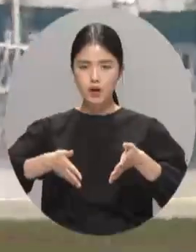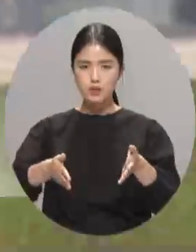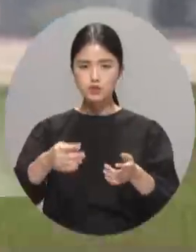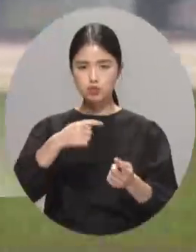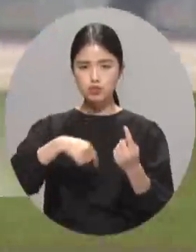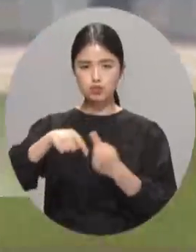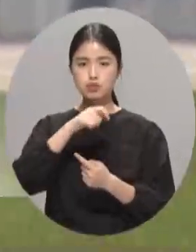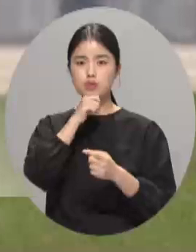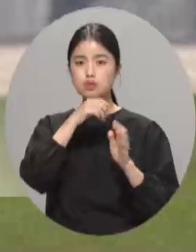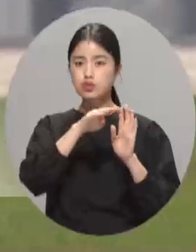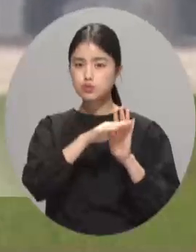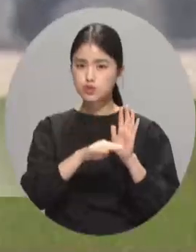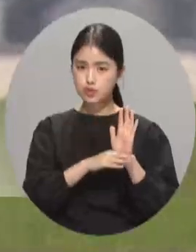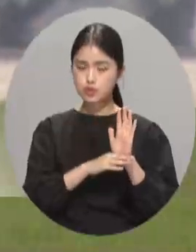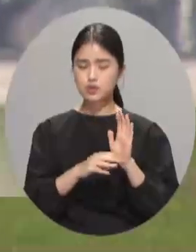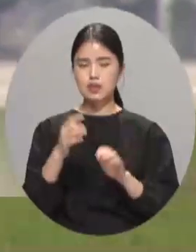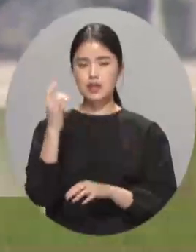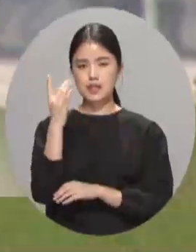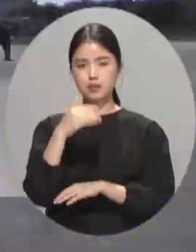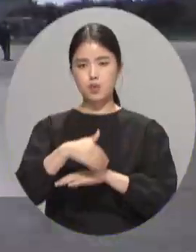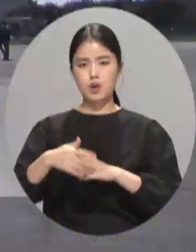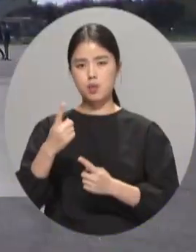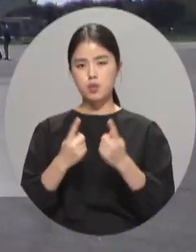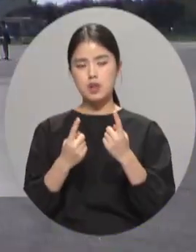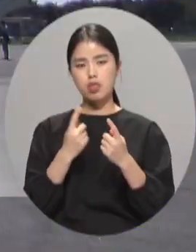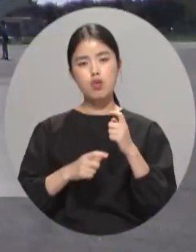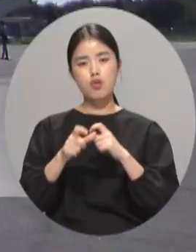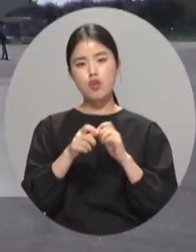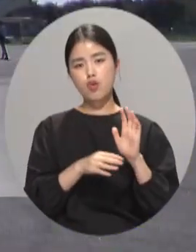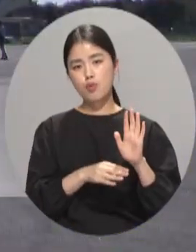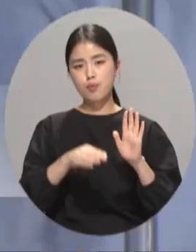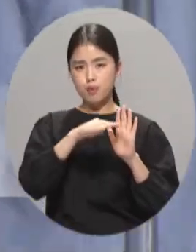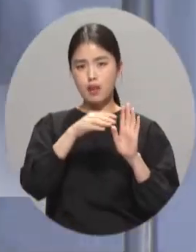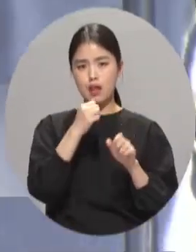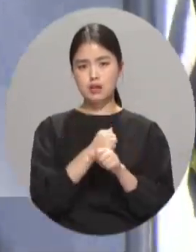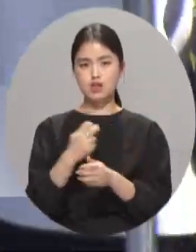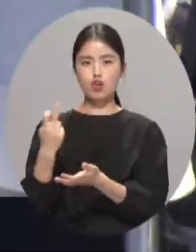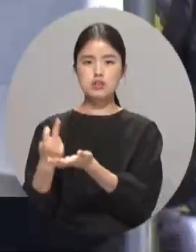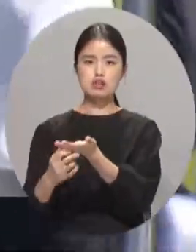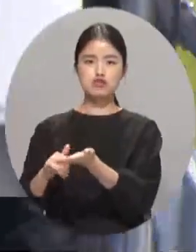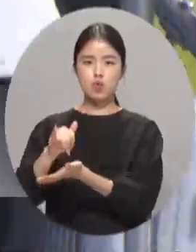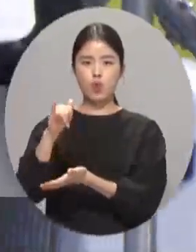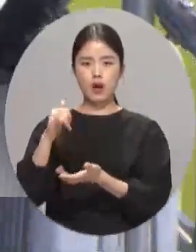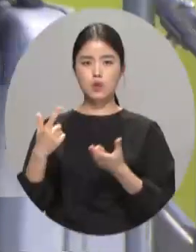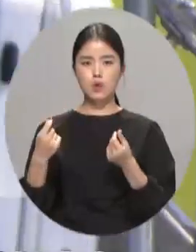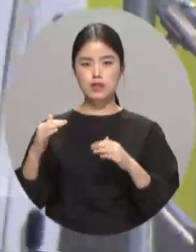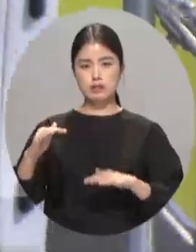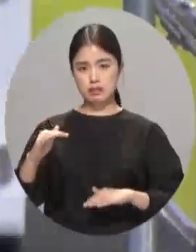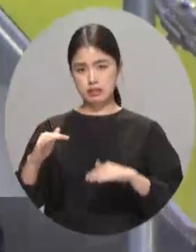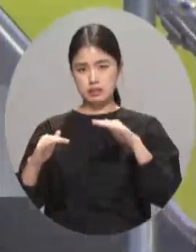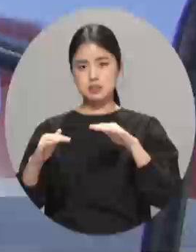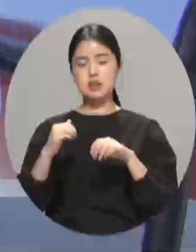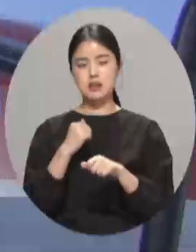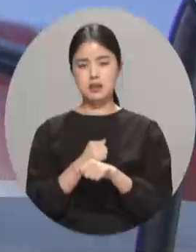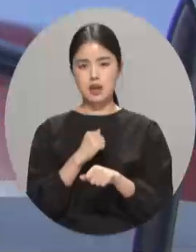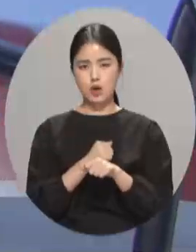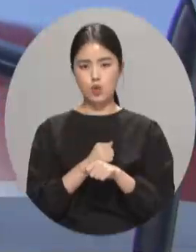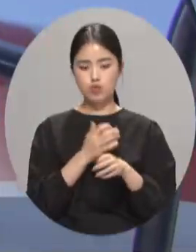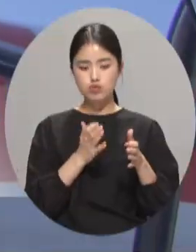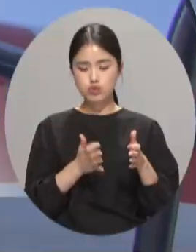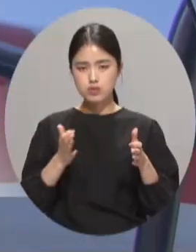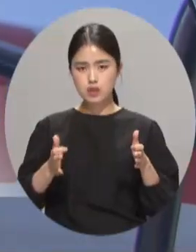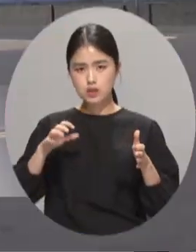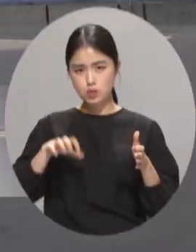등급을 기존 기본 계획보다 상향에 제주공항 수준으로 높이고 항공기를 세워두는 주기장을